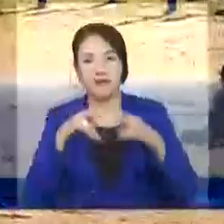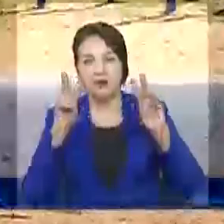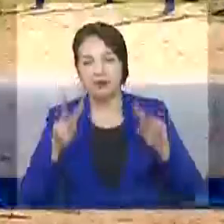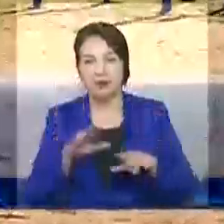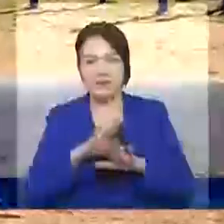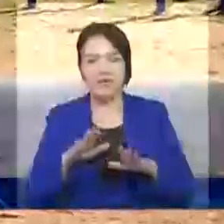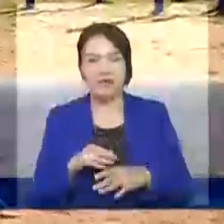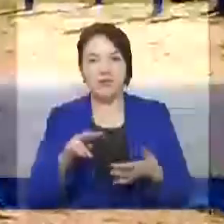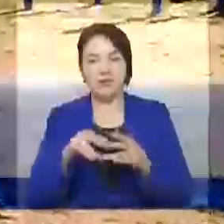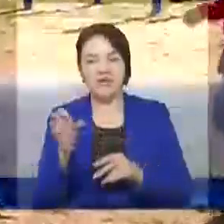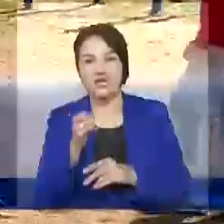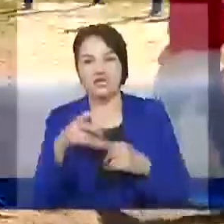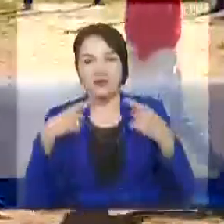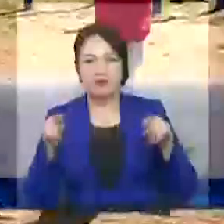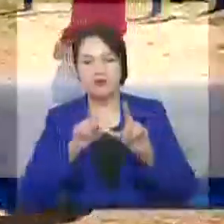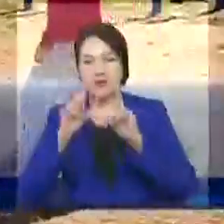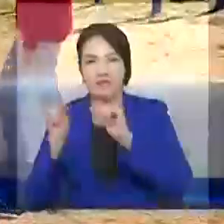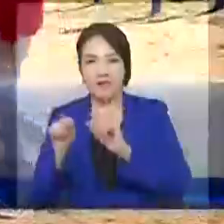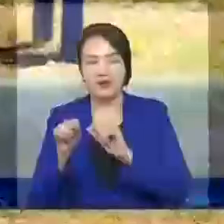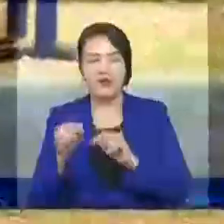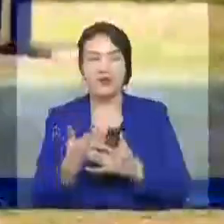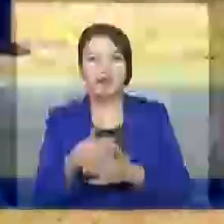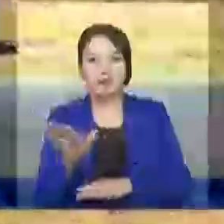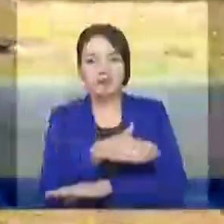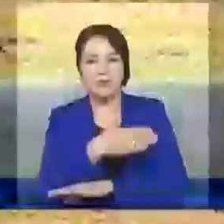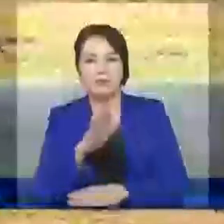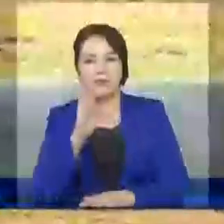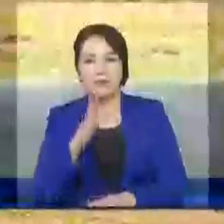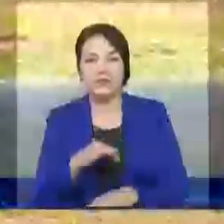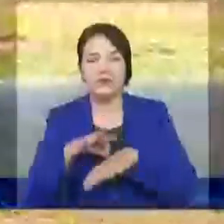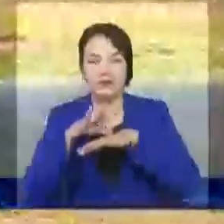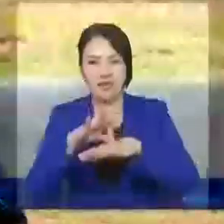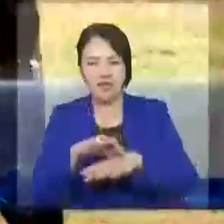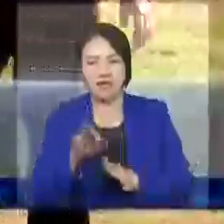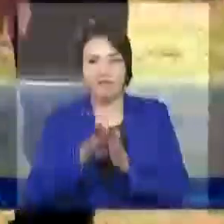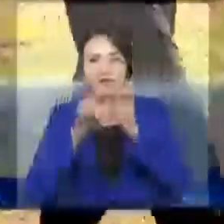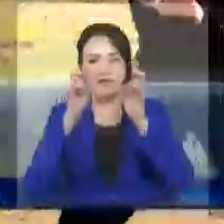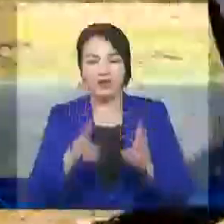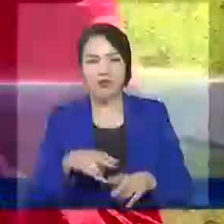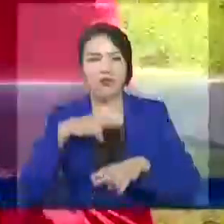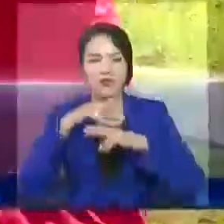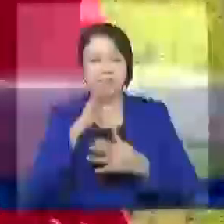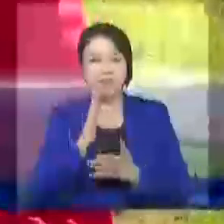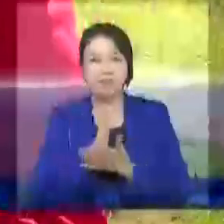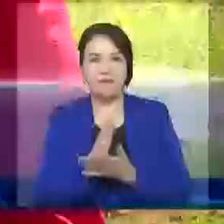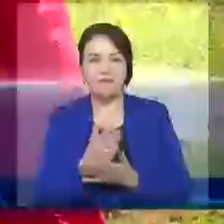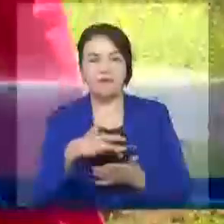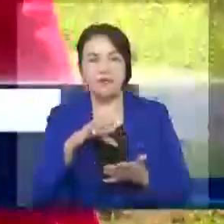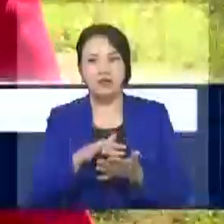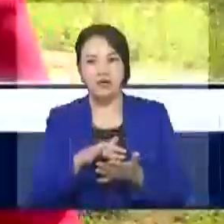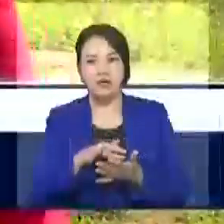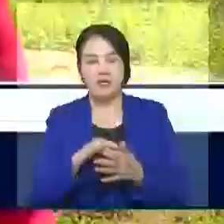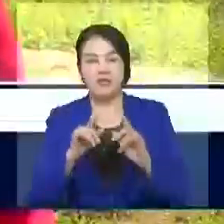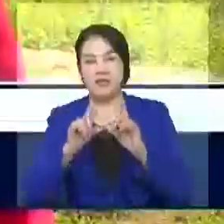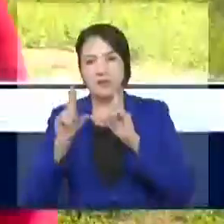емес, планетарий мен музейге барып, шаһар ішінде аралап тұрады. Тасымал кезінде қауіпсіздікке зор мән беріледі. Қаланың ішіне де жаңағы